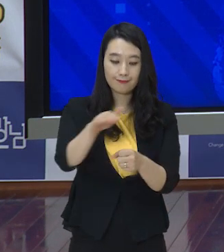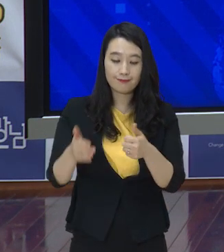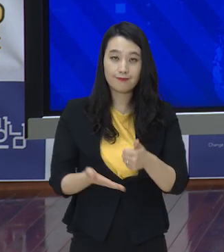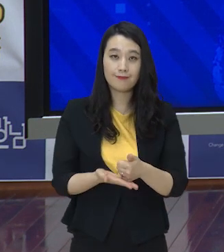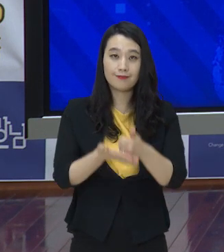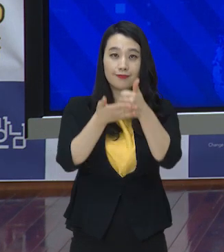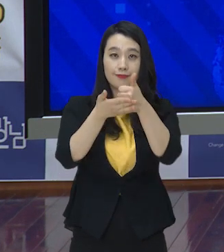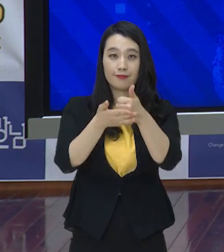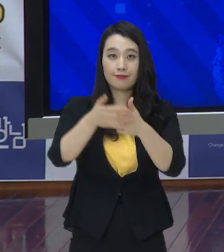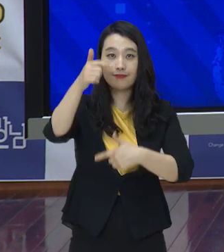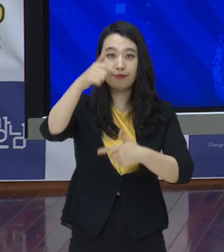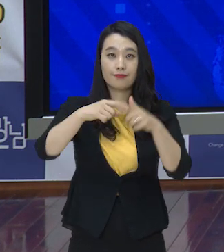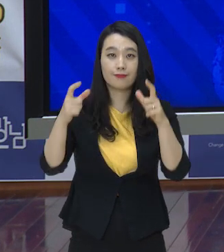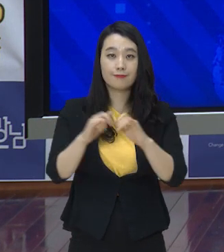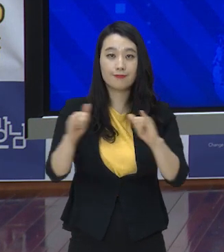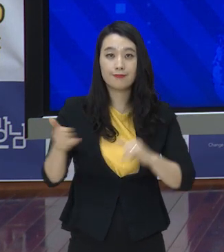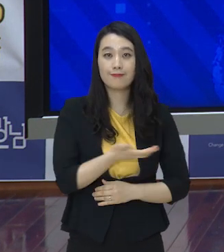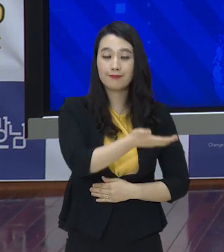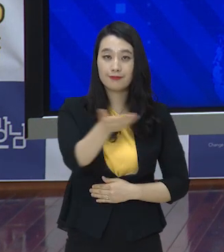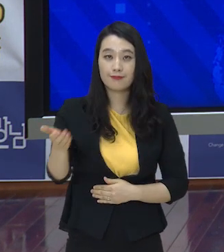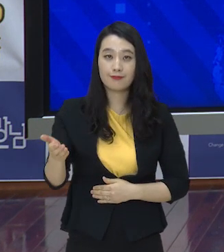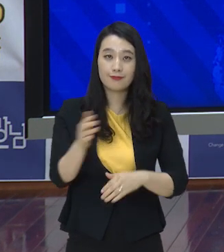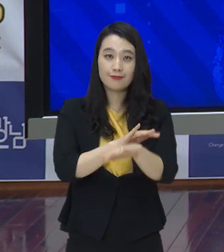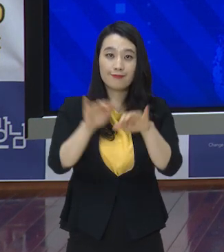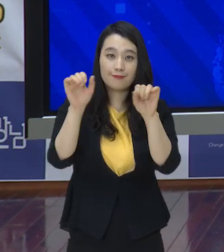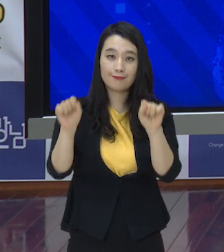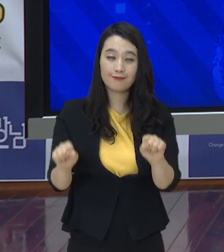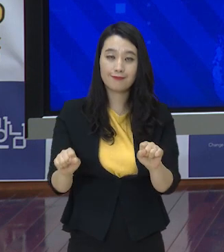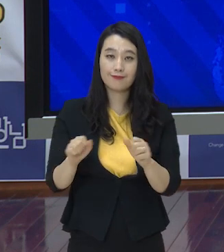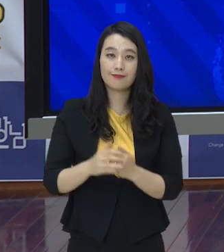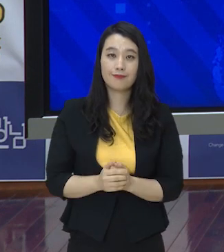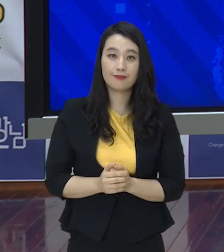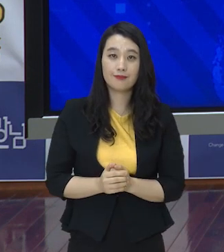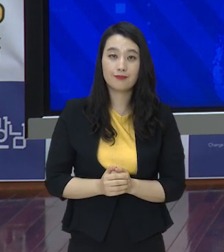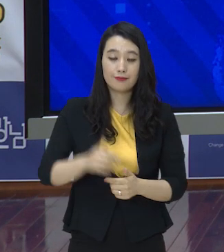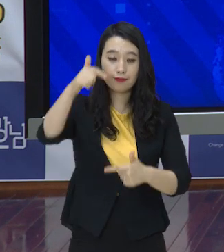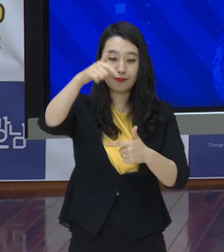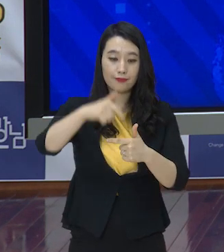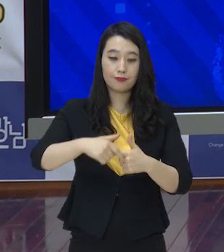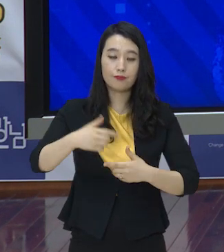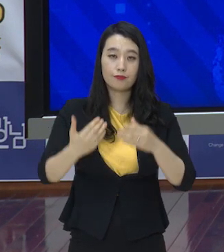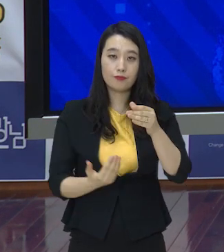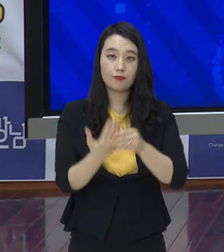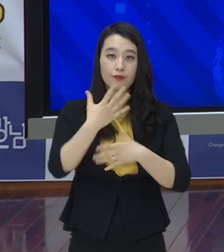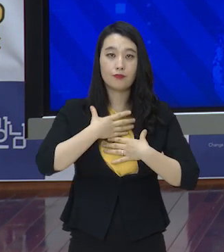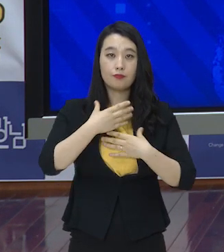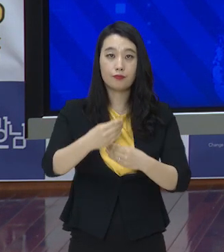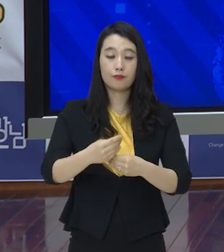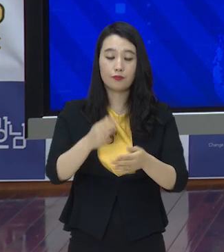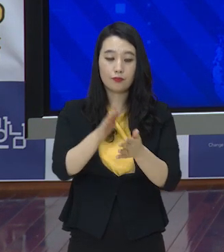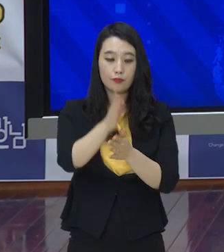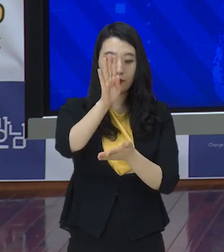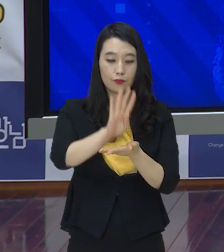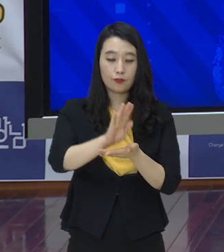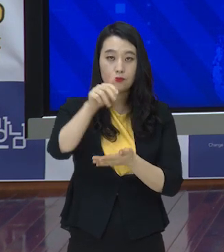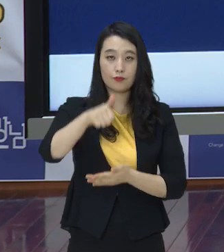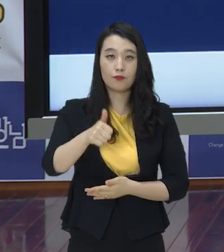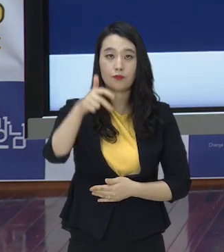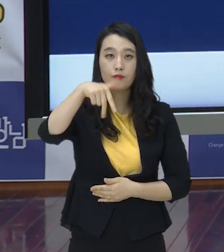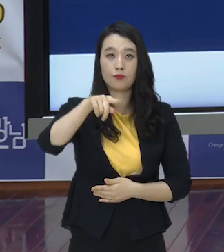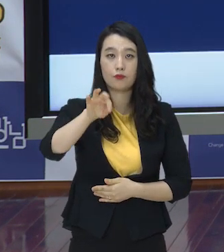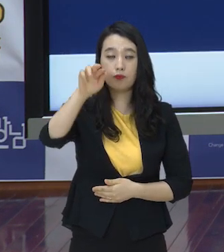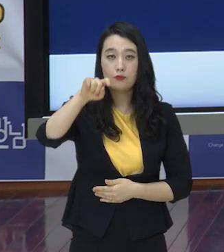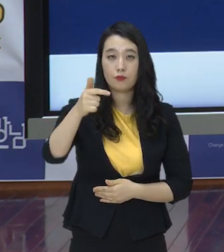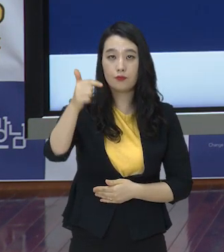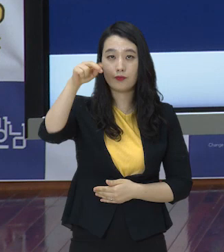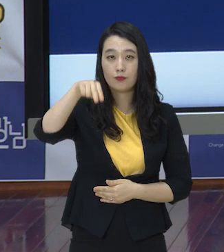사랑하고 존경하는 강남구민 여러분, 안녕하십니까? 강남구 재난안전대책본부장 정순근입니다.